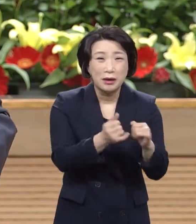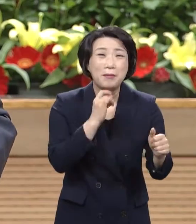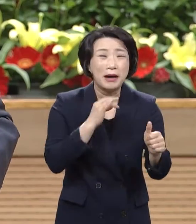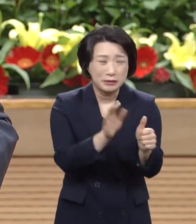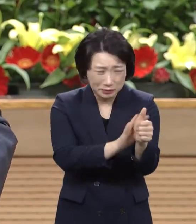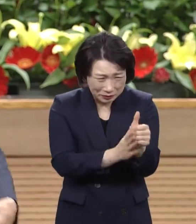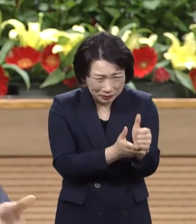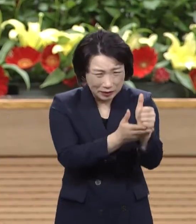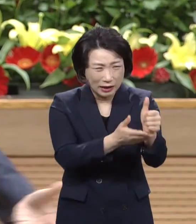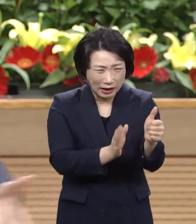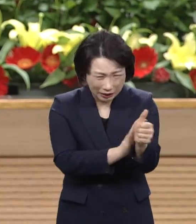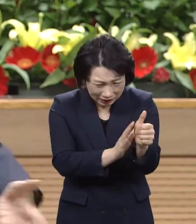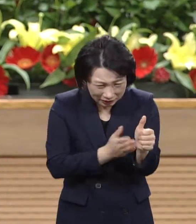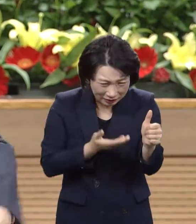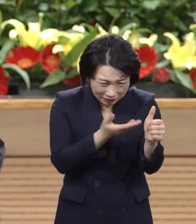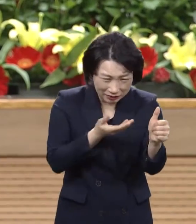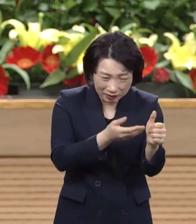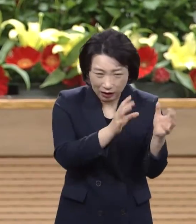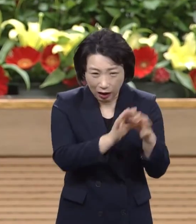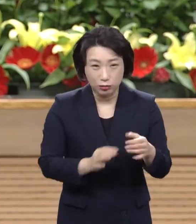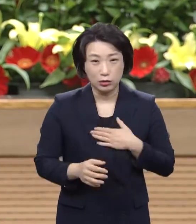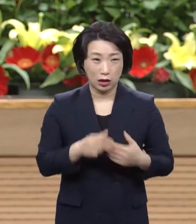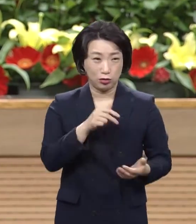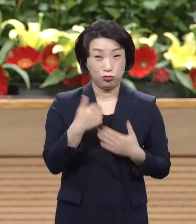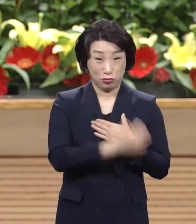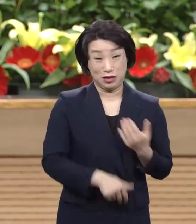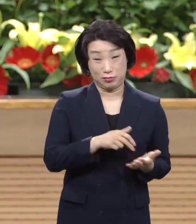밤낮 대접하고 내게 유익이 아무것도 없어.